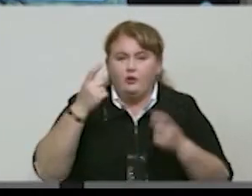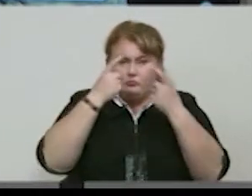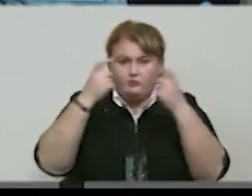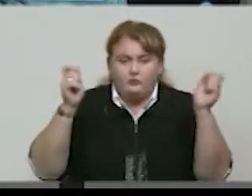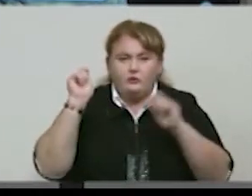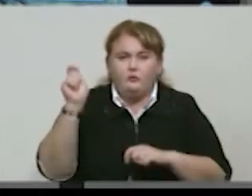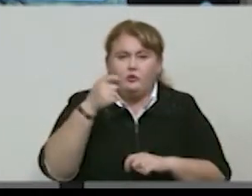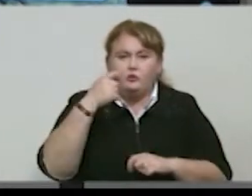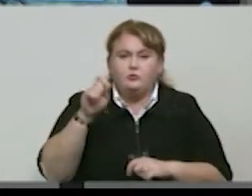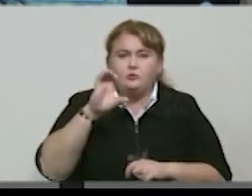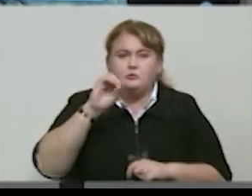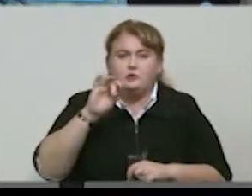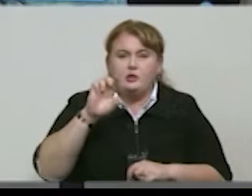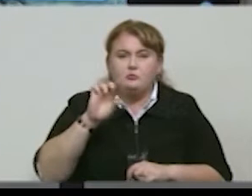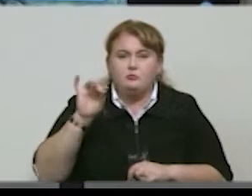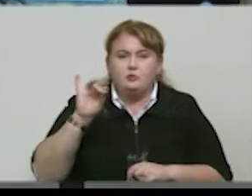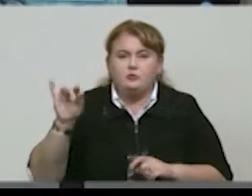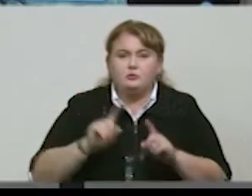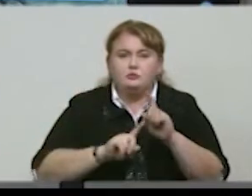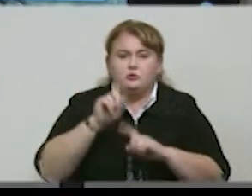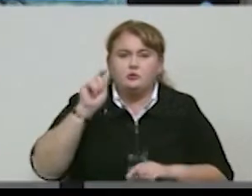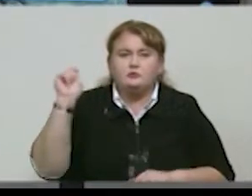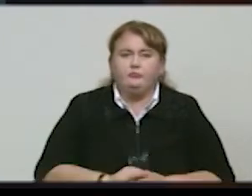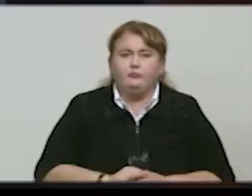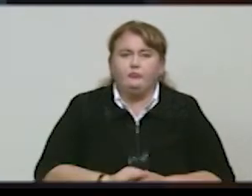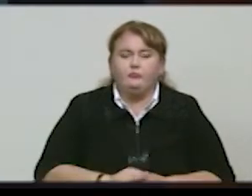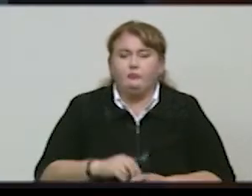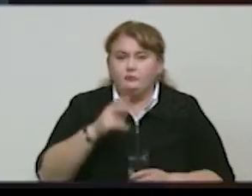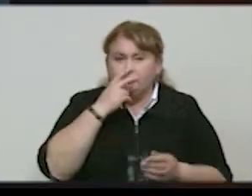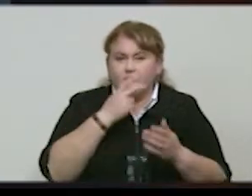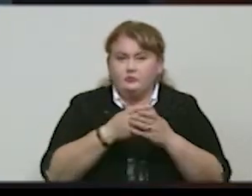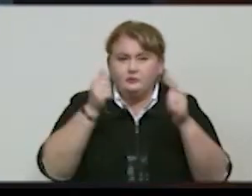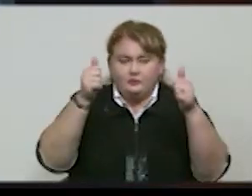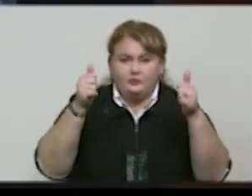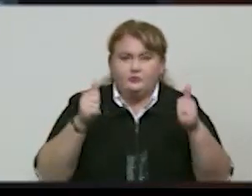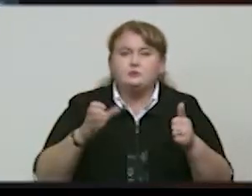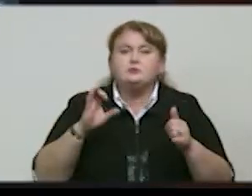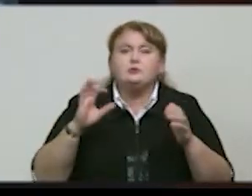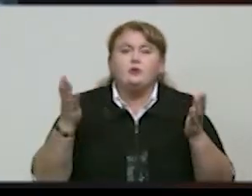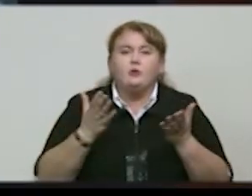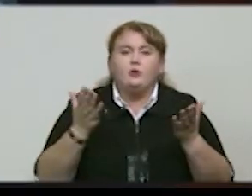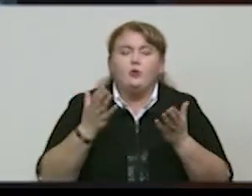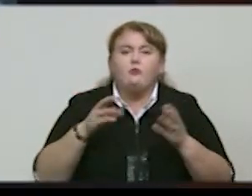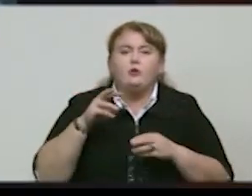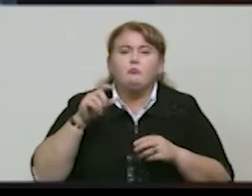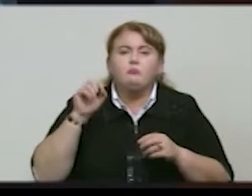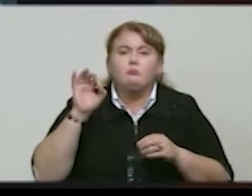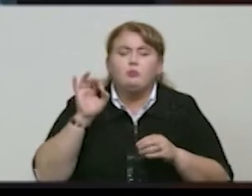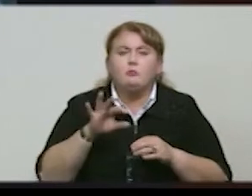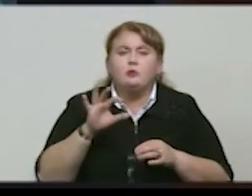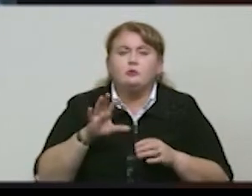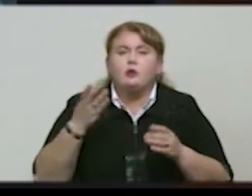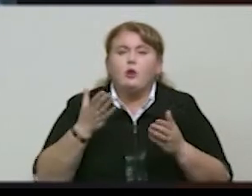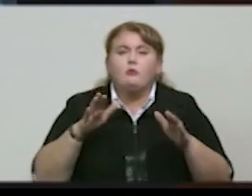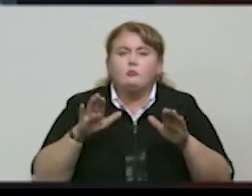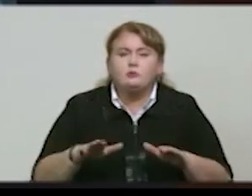войну Сербии. Началась война. Посмотрите на карту, с какого же момента, с какого же